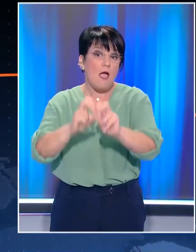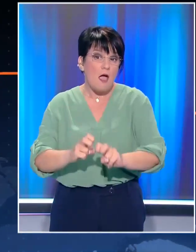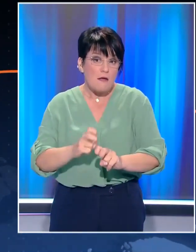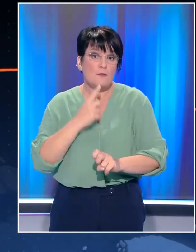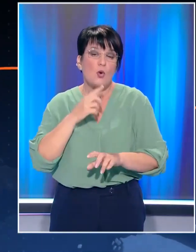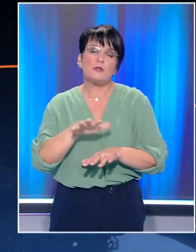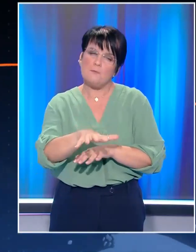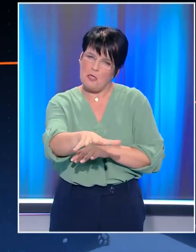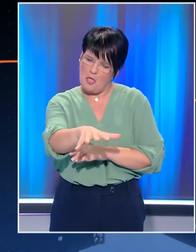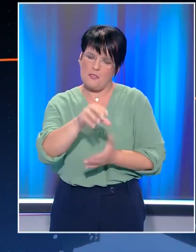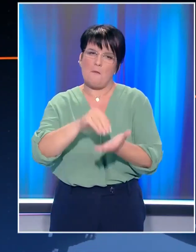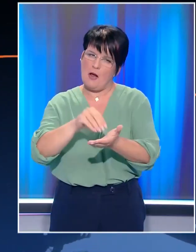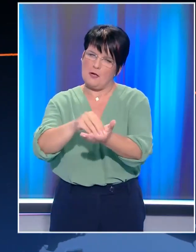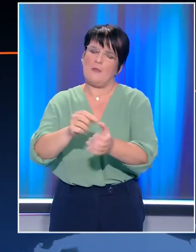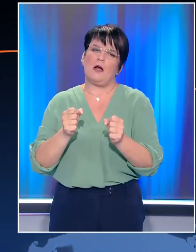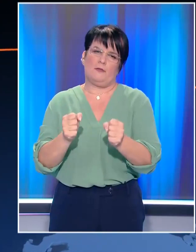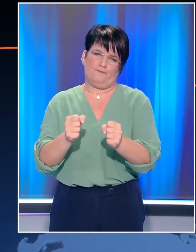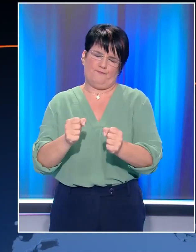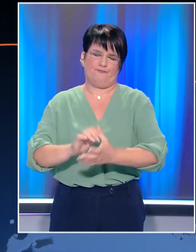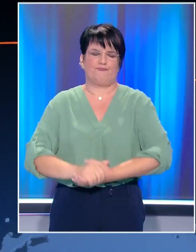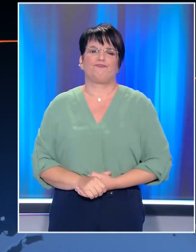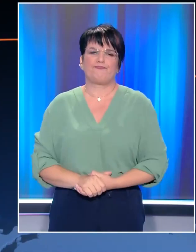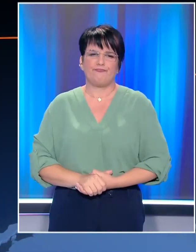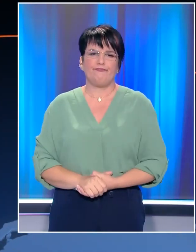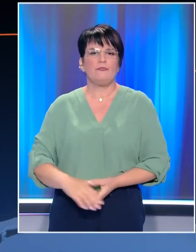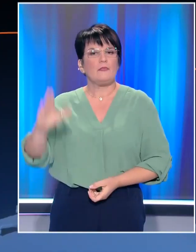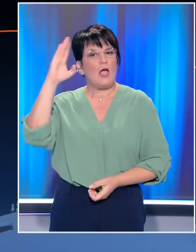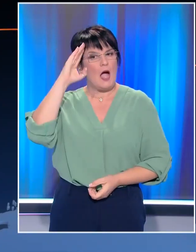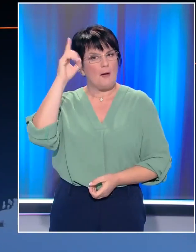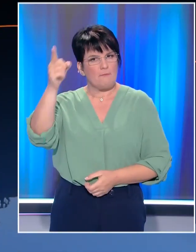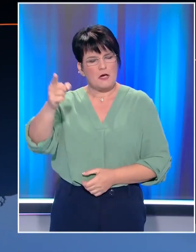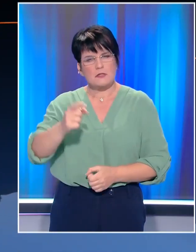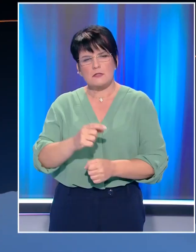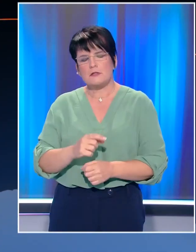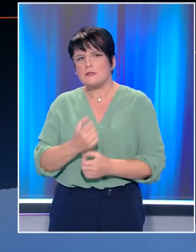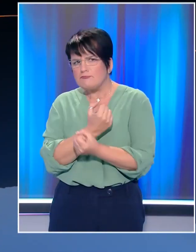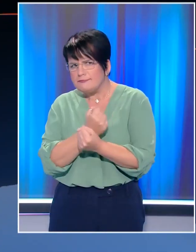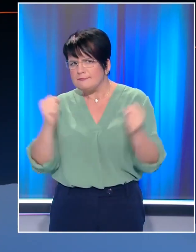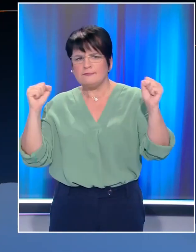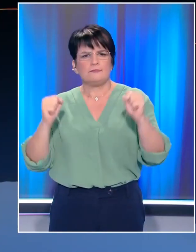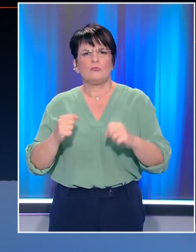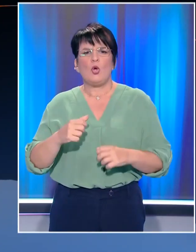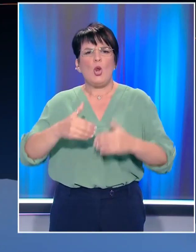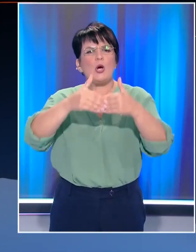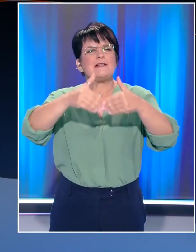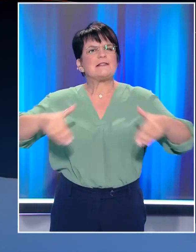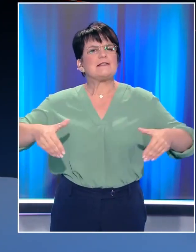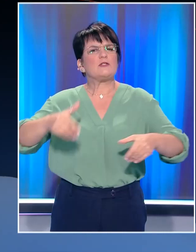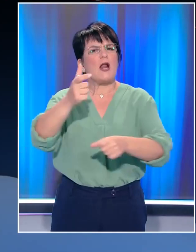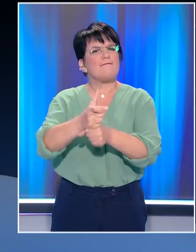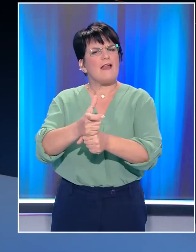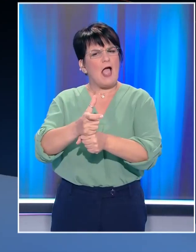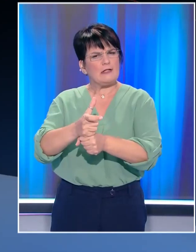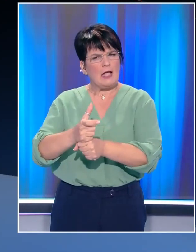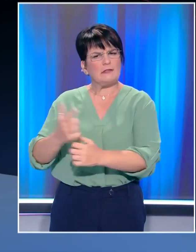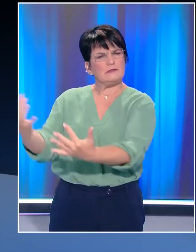μετασεισμών. Στις Ηνωμένες Πολιτείες, κύμα αντιδράσεων προκαλούν οι εικόνες με συναρεοφύλακες που αποθούν